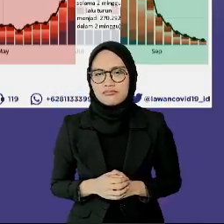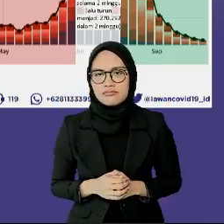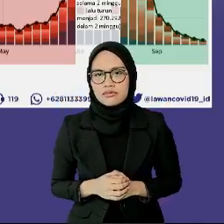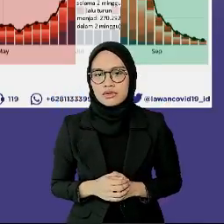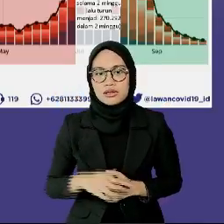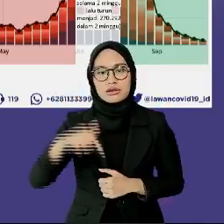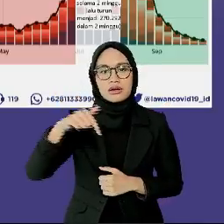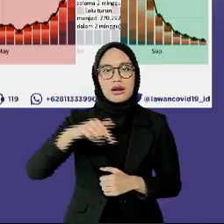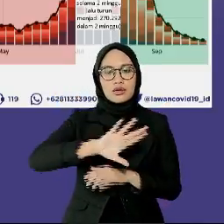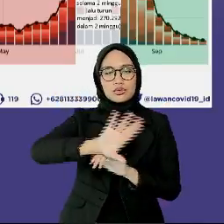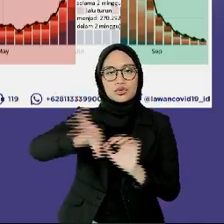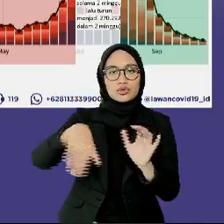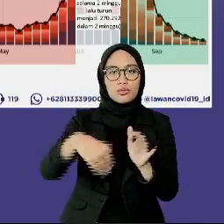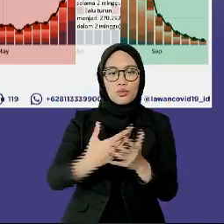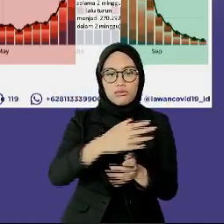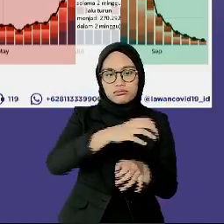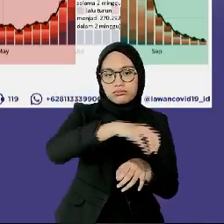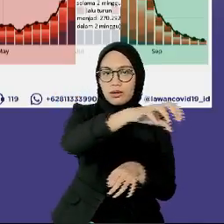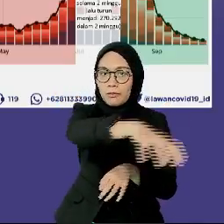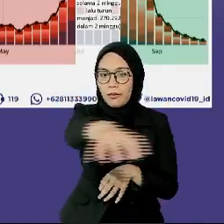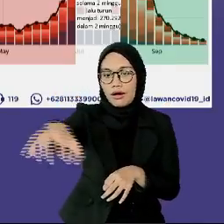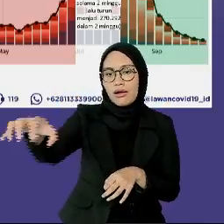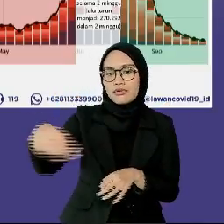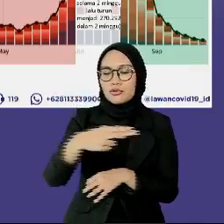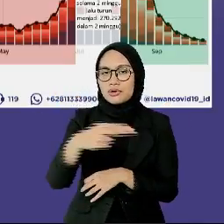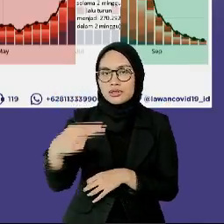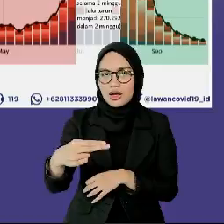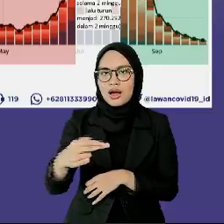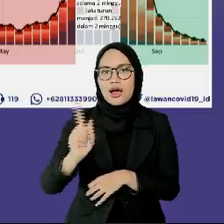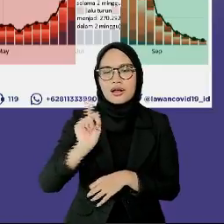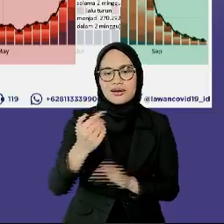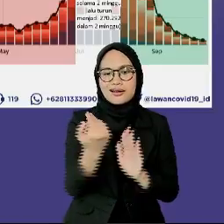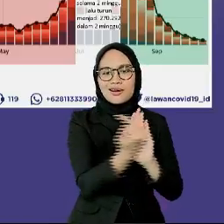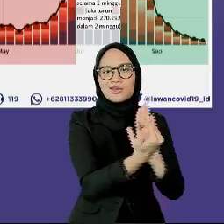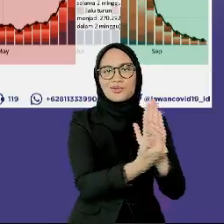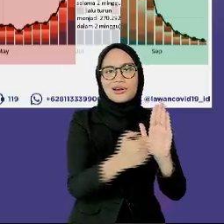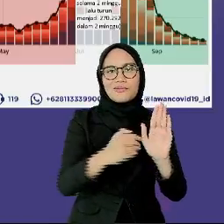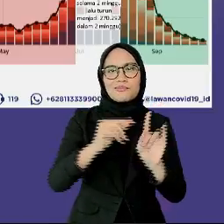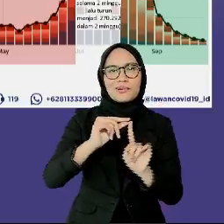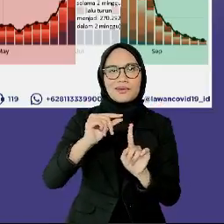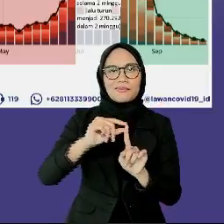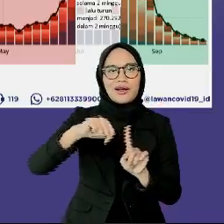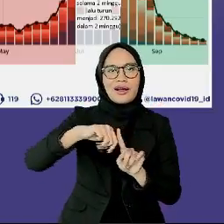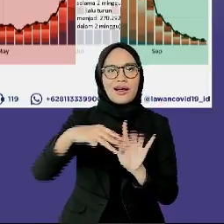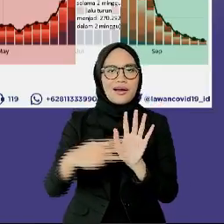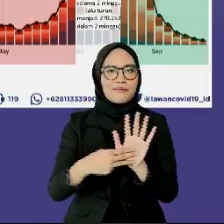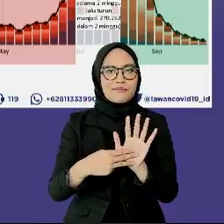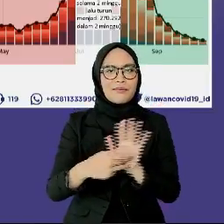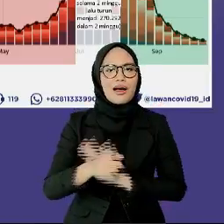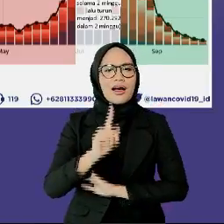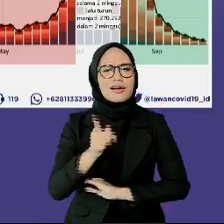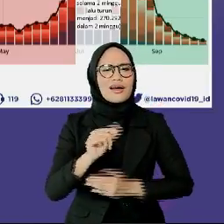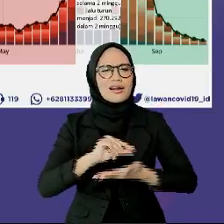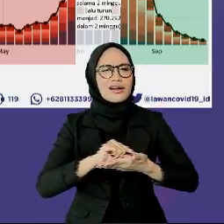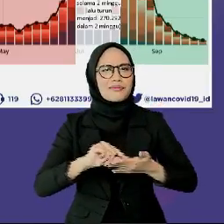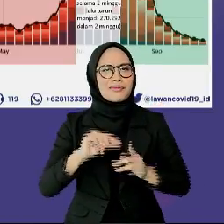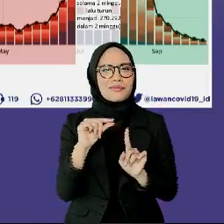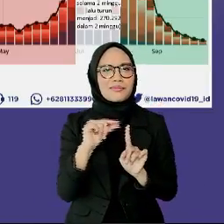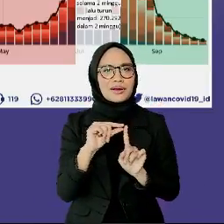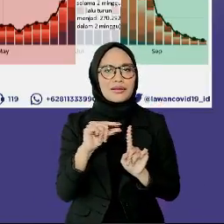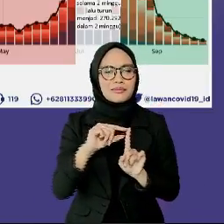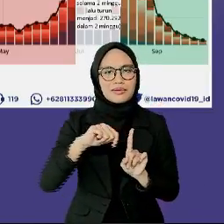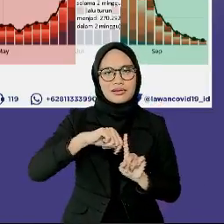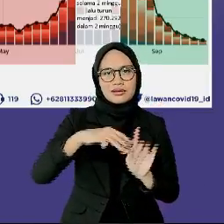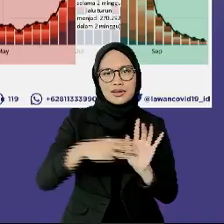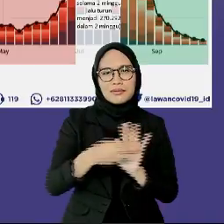wilayah di Indonesia pada level yang lebih mikro melalui kebijakan PPKM Mikro. Kebijakan ini disesuaikan